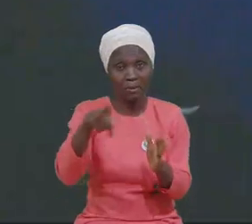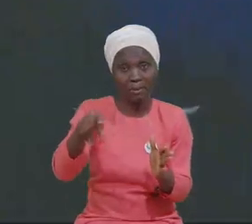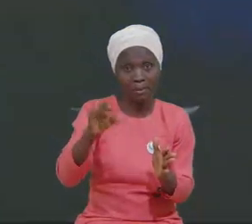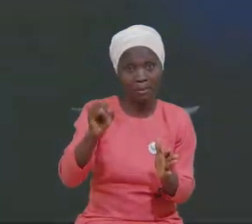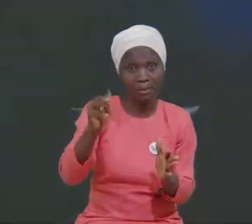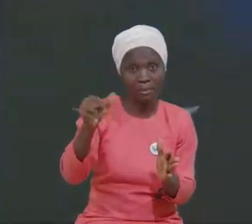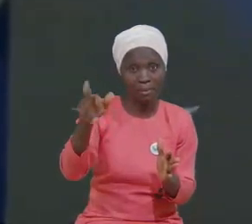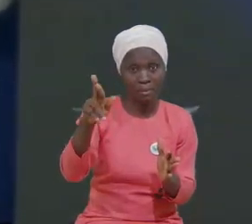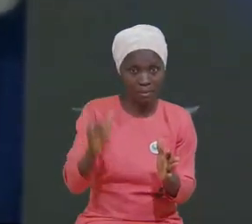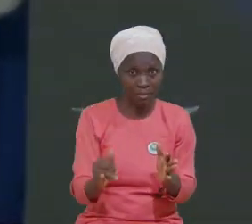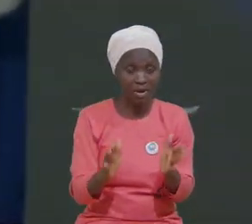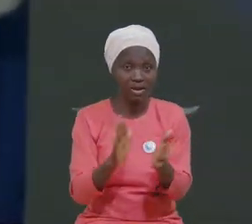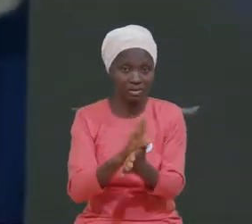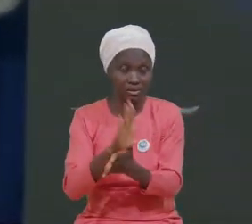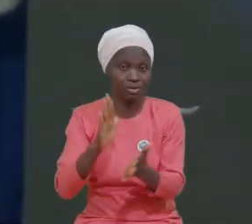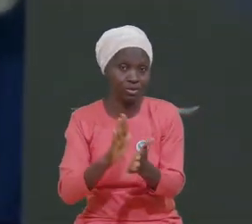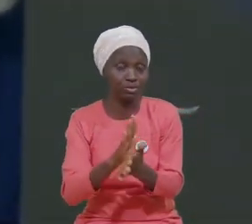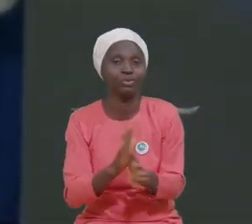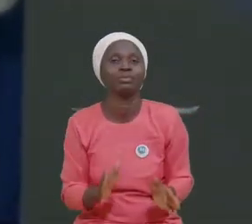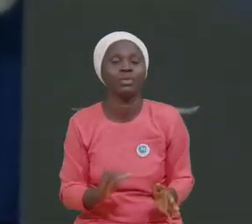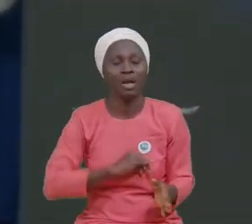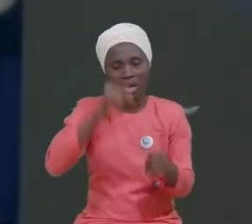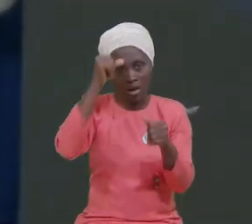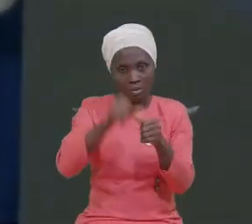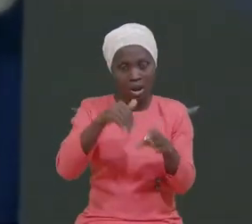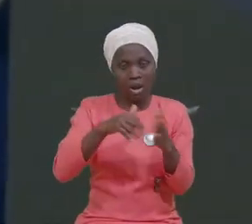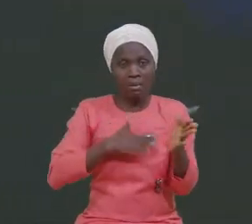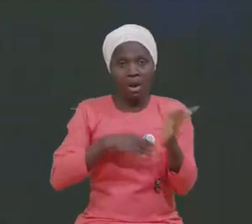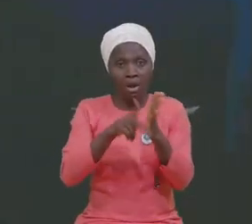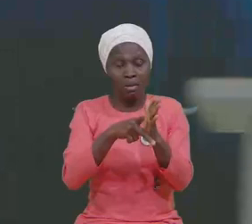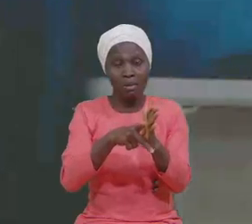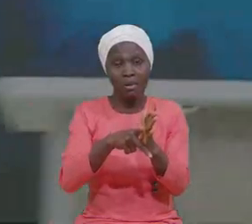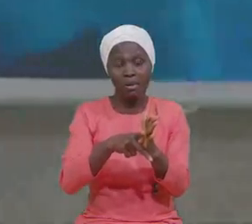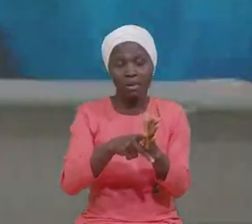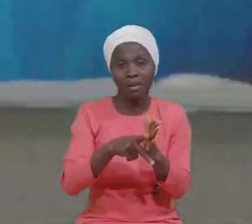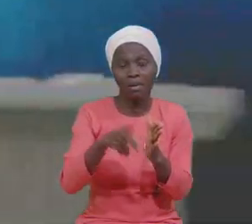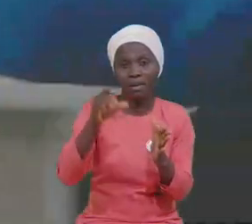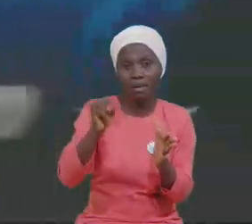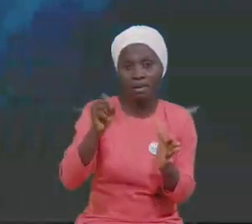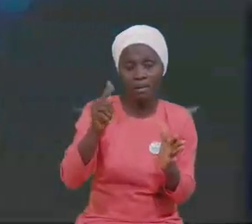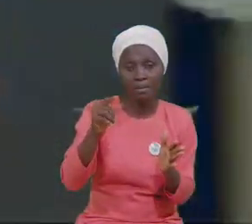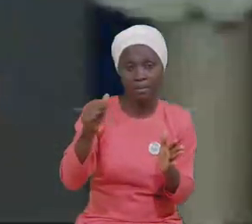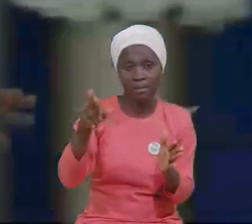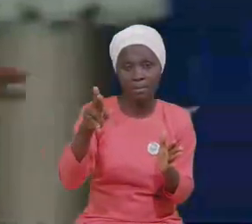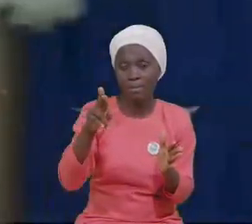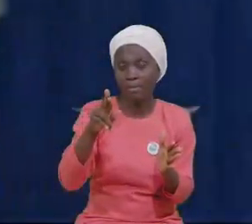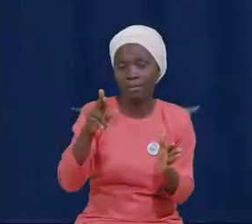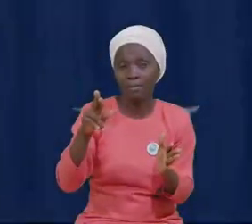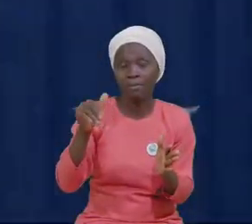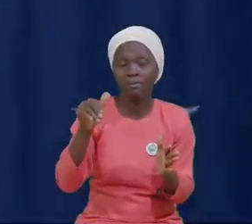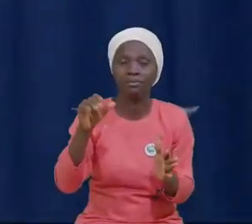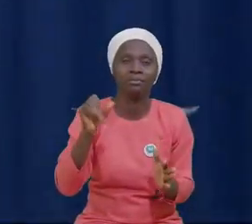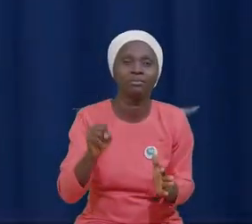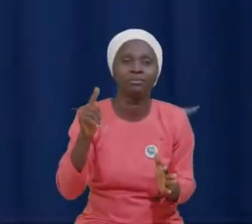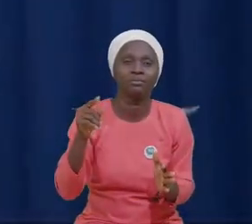primaire, je me rappelle, quand j'étais en quatrième, en 1954, je me vois là, je